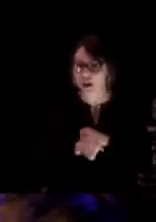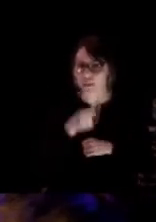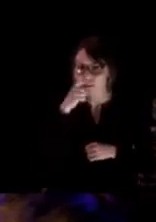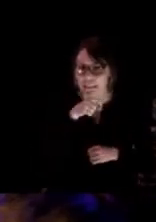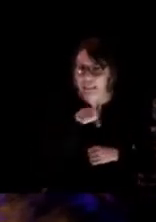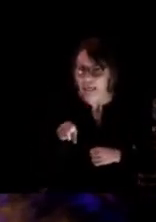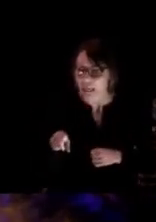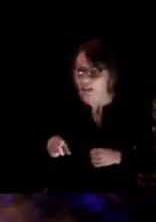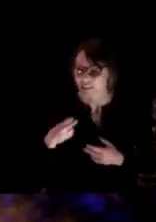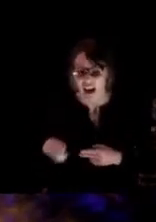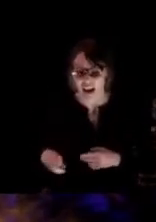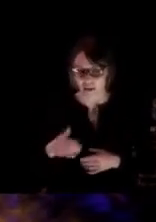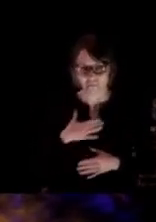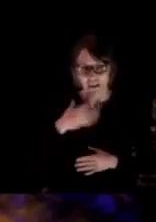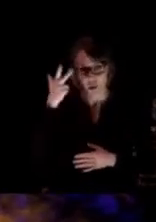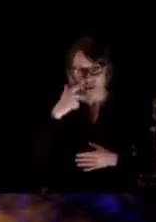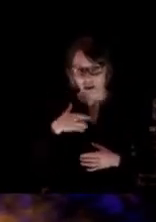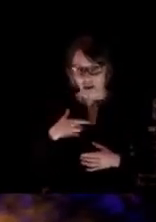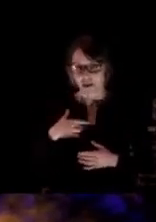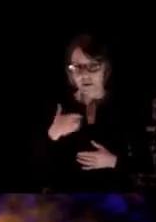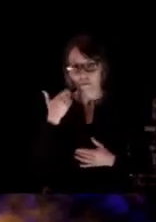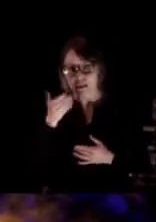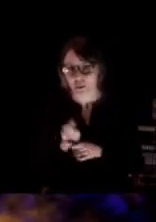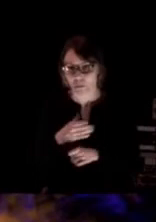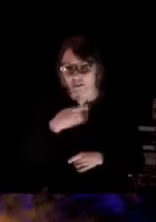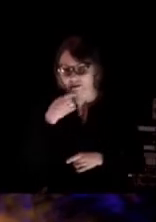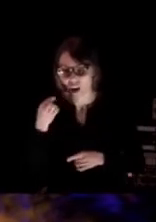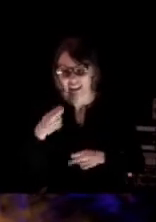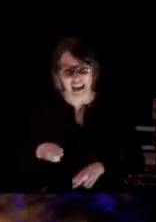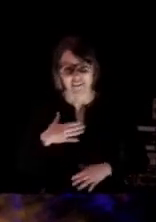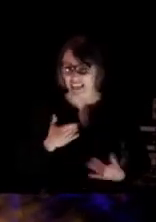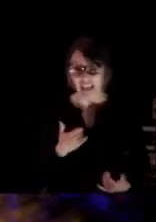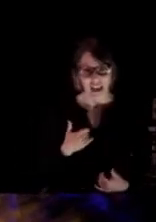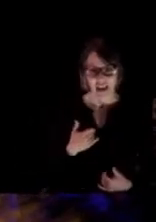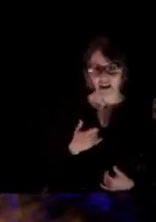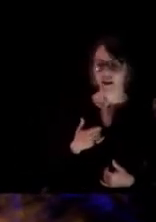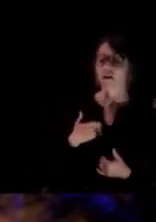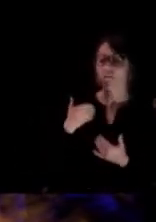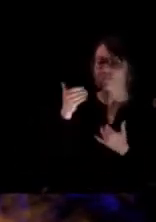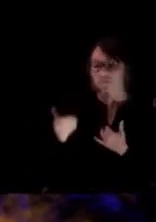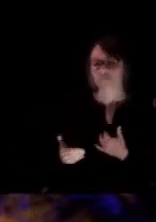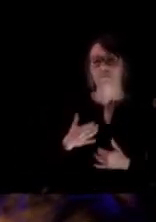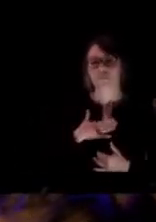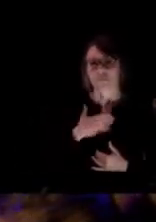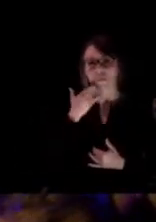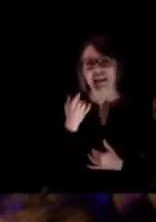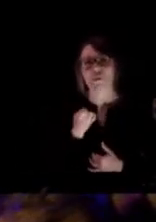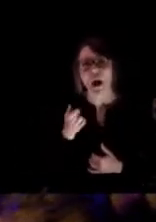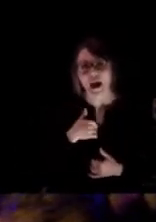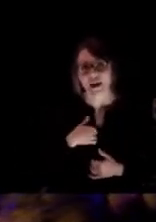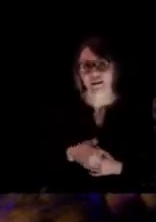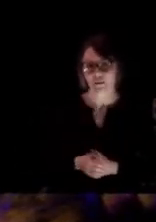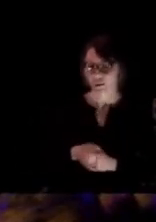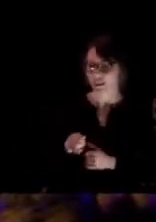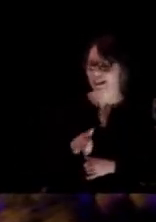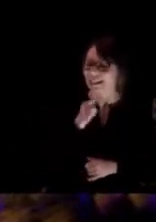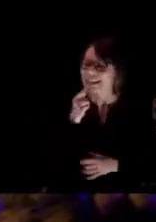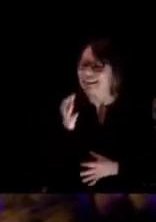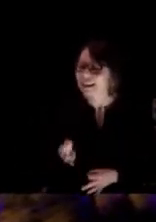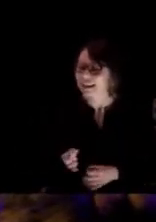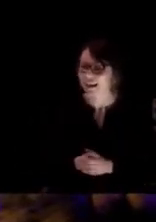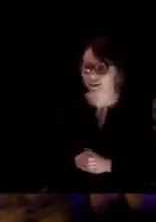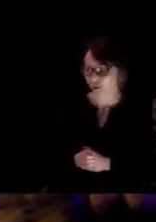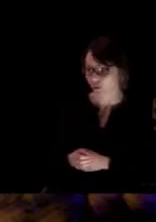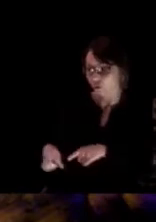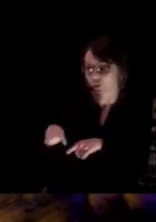vil ikke det. Vil jeg ruse meg? Vil jeg bli som min far? Nei, jeg vil ikke det. Jeg vil bli noe. Sant? Og det var den lille tingen, og det var